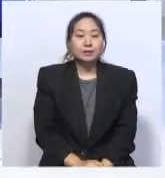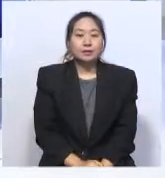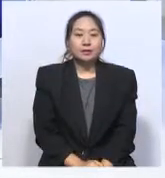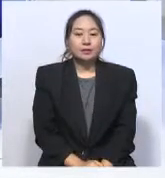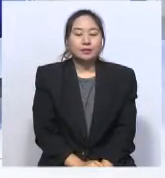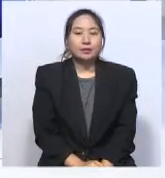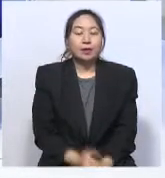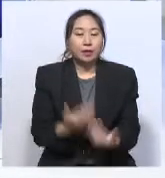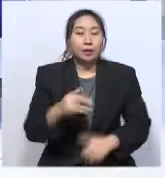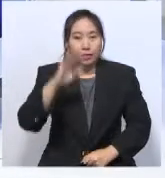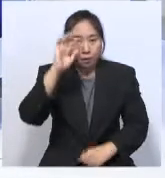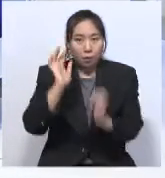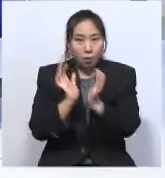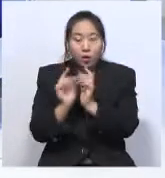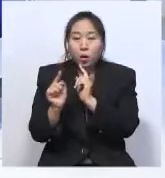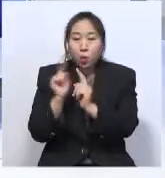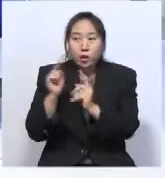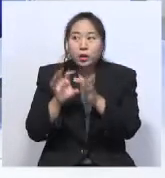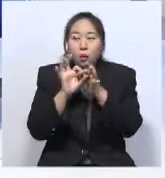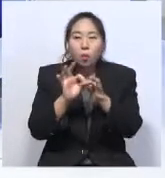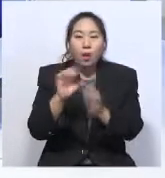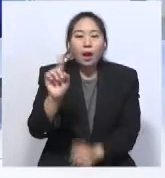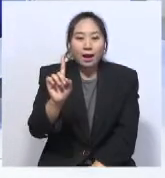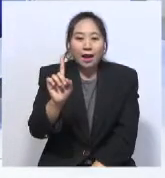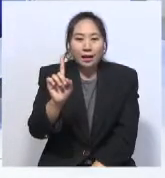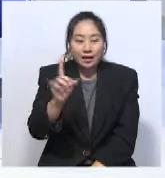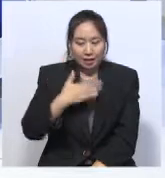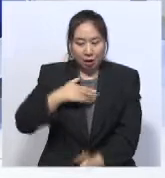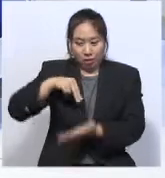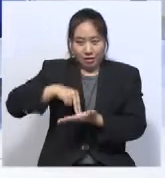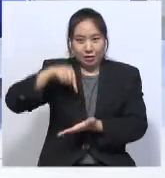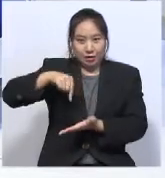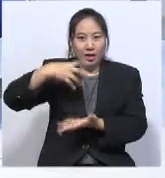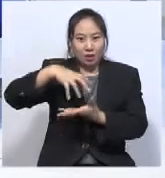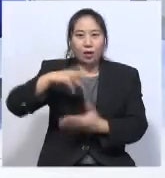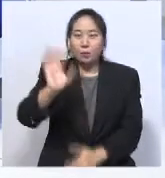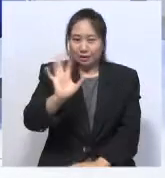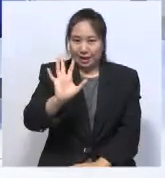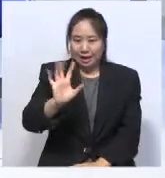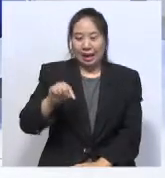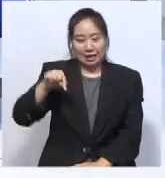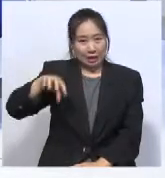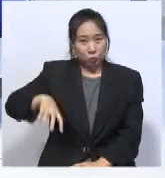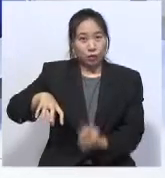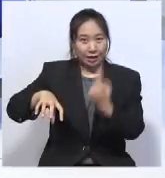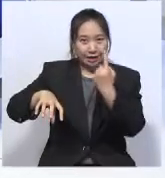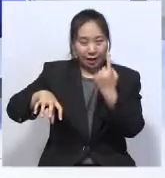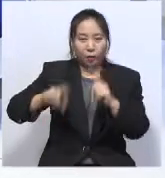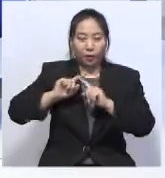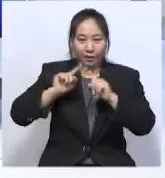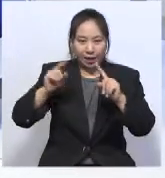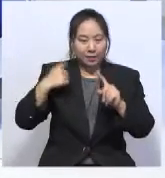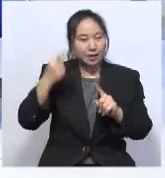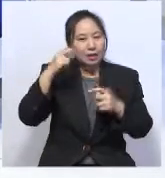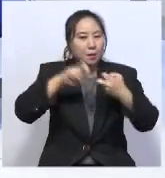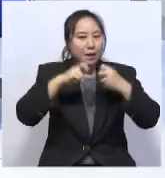พูดคุยกับตำรวจทางหลวงสิ่งที่ห่วงมากที่สุดนะครับคือไม่ใช่จุดที่เรายืนรายงานอยู่ขณะนี้นี่เป็นเพียงแค่จุดเดียวนะฮะแต่ว่าจุดที่น่